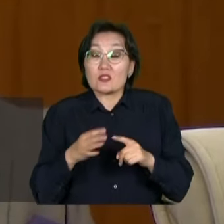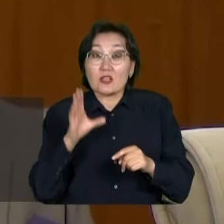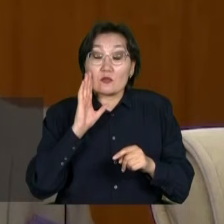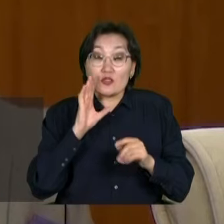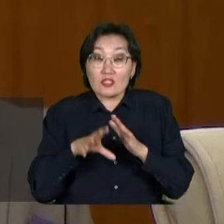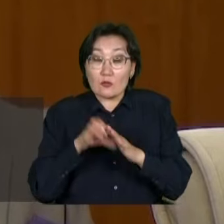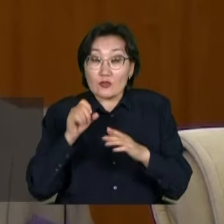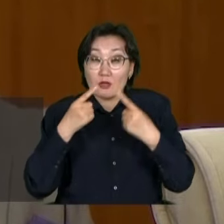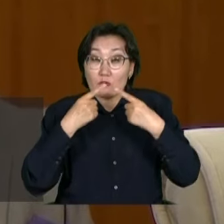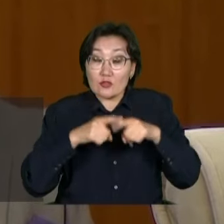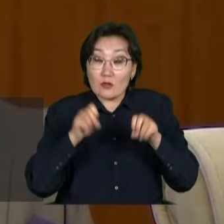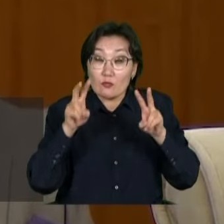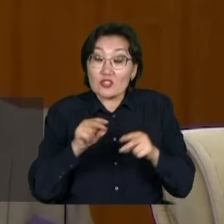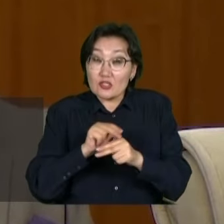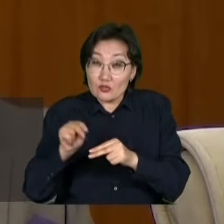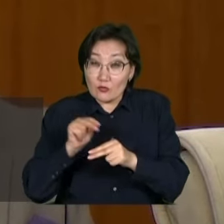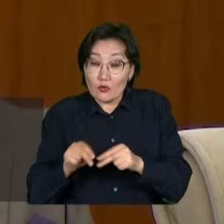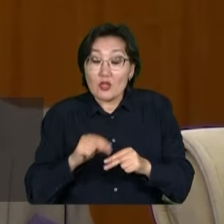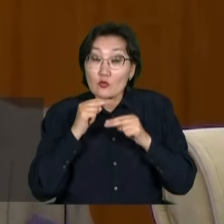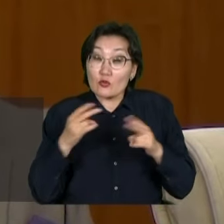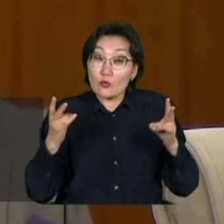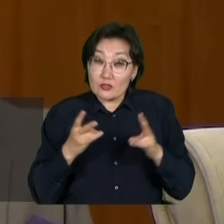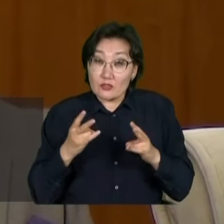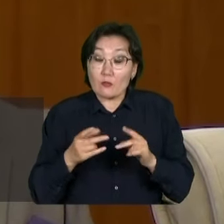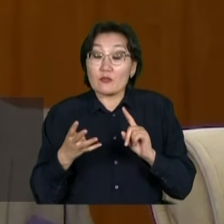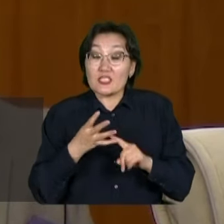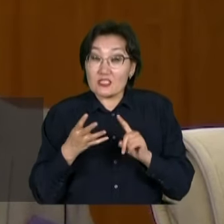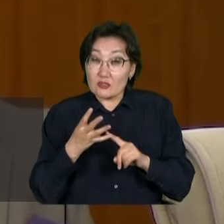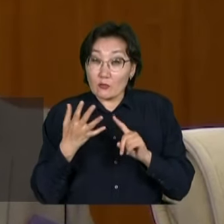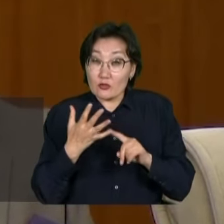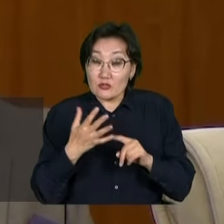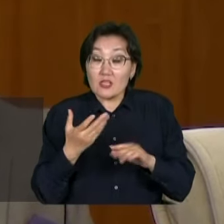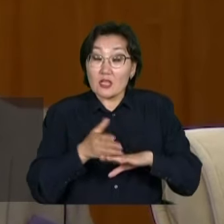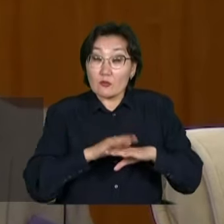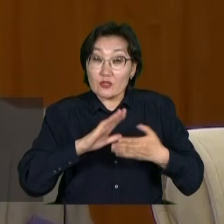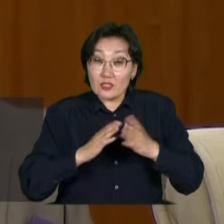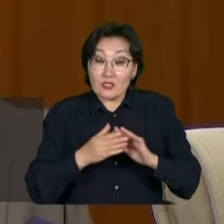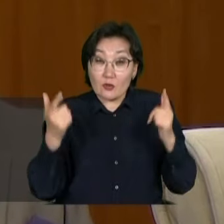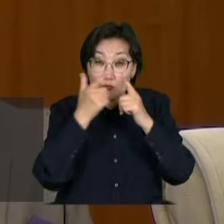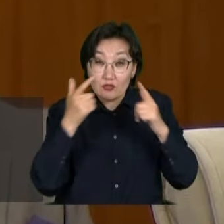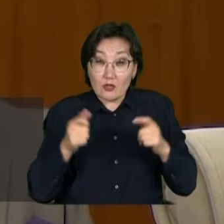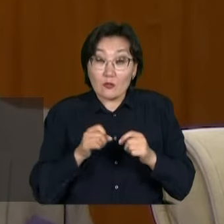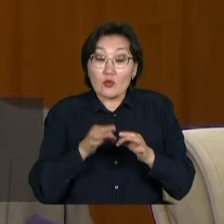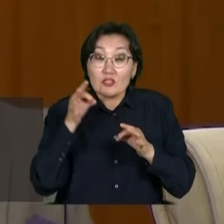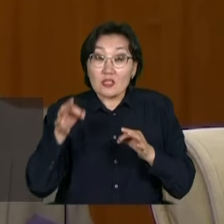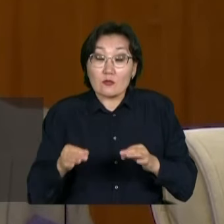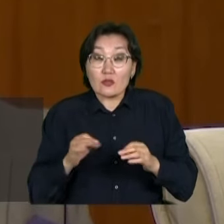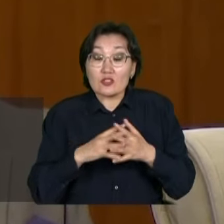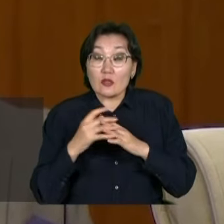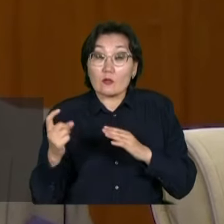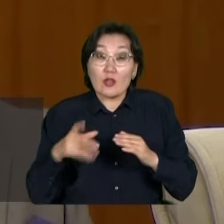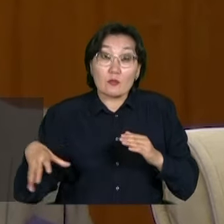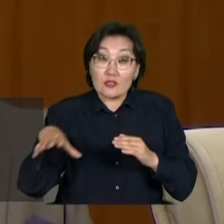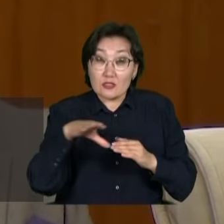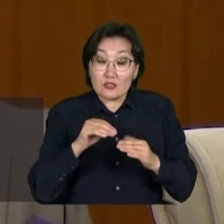гидротехник инженер мамандарын дайындауға көңіл бөлу. Бесіншіден, биылғы төтенше жағдай жарияланған жерлердегі шаруалардың